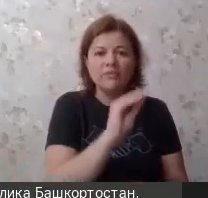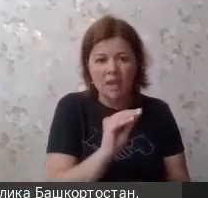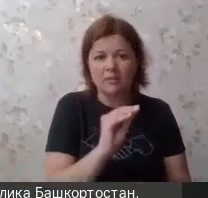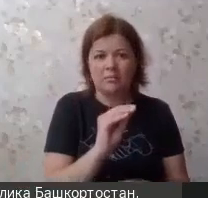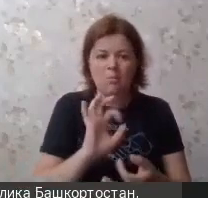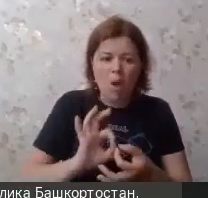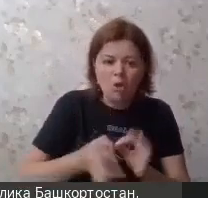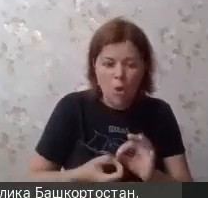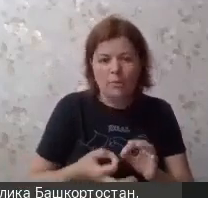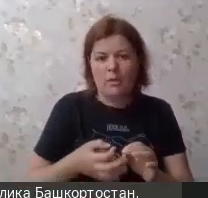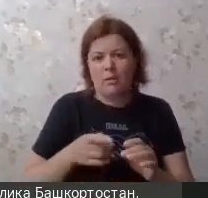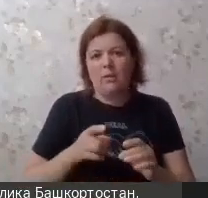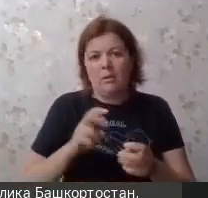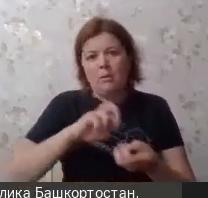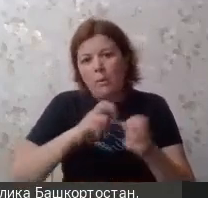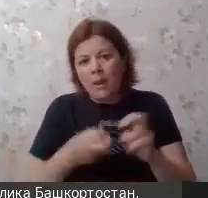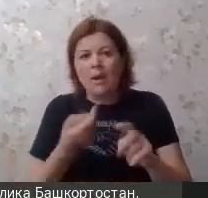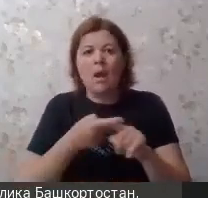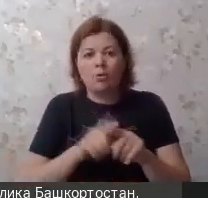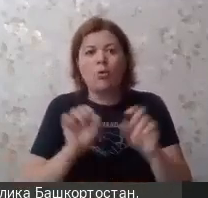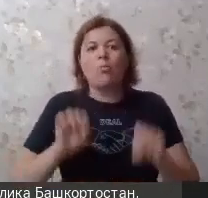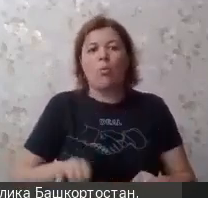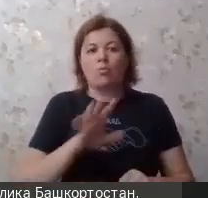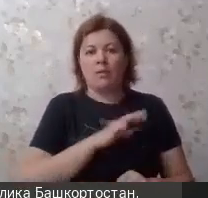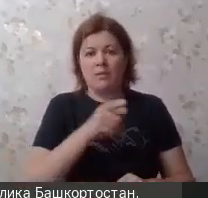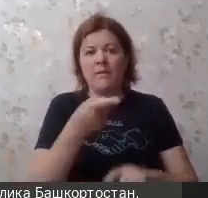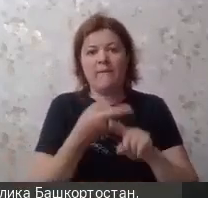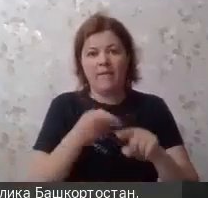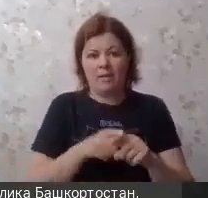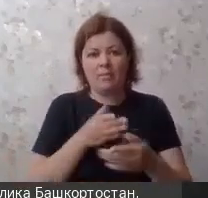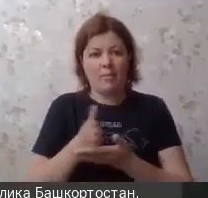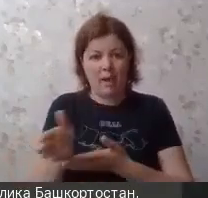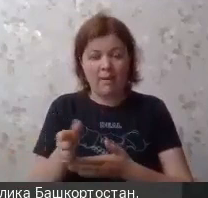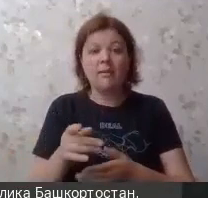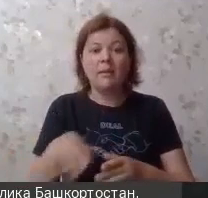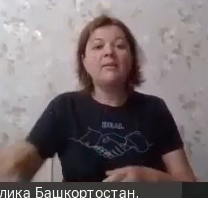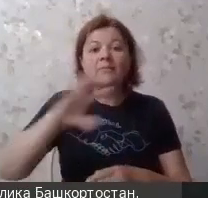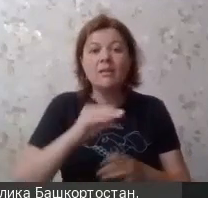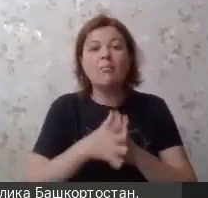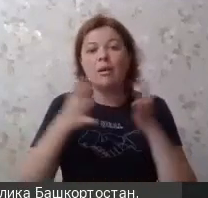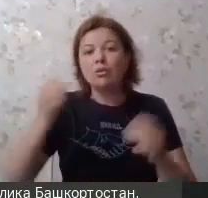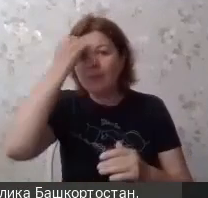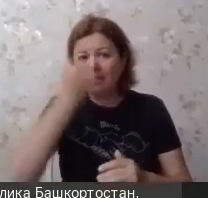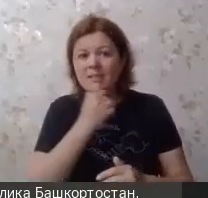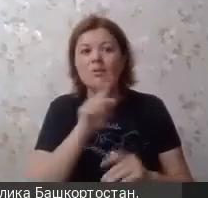еще. Ну что ж, всем спасибо за то, что слушали нас.